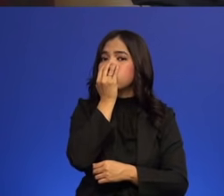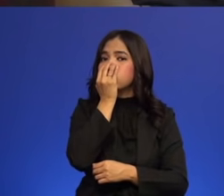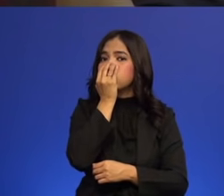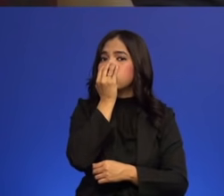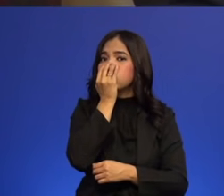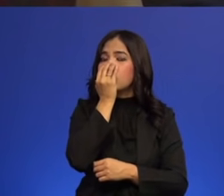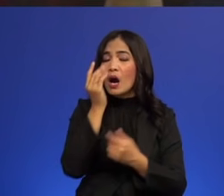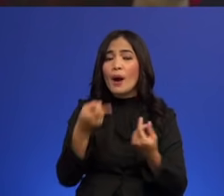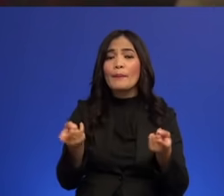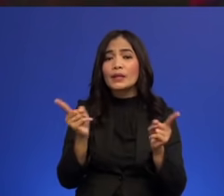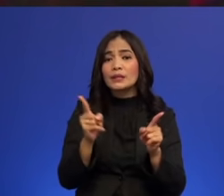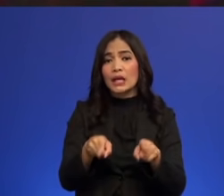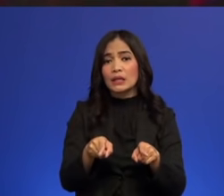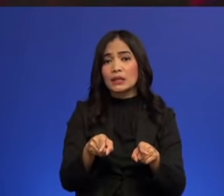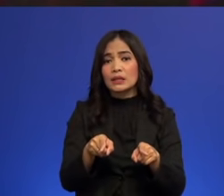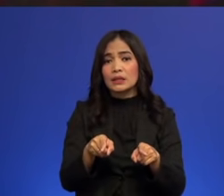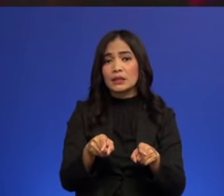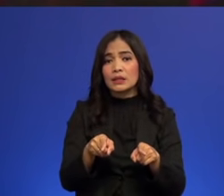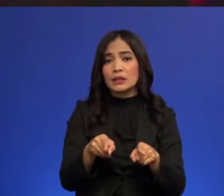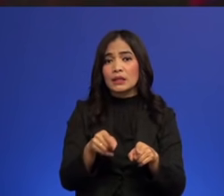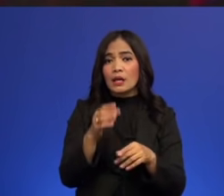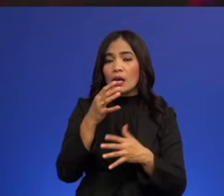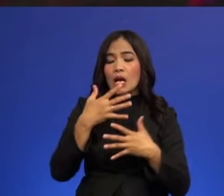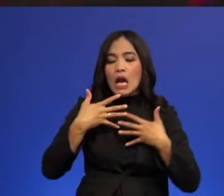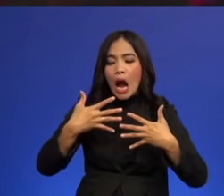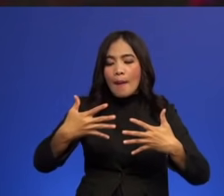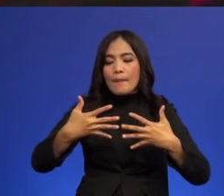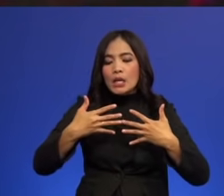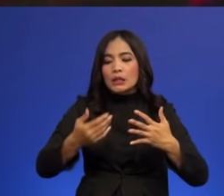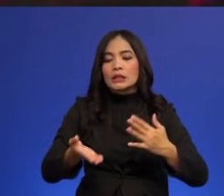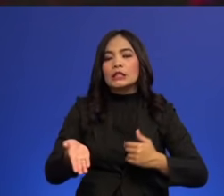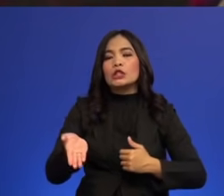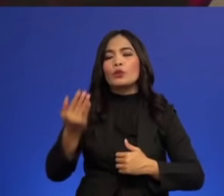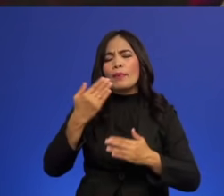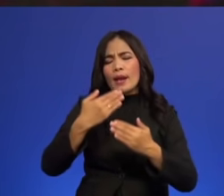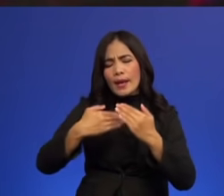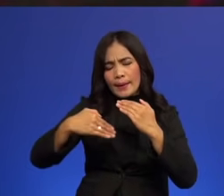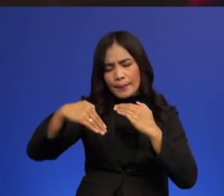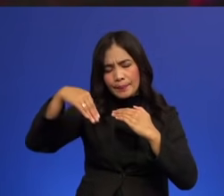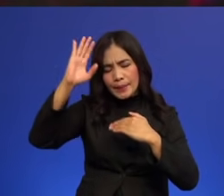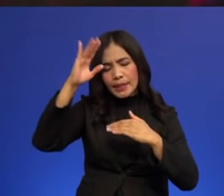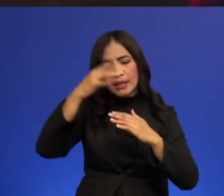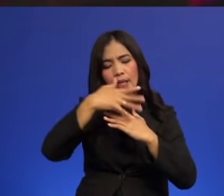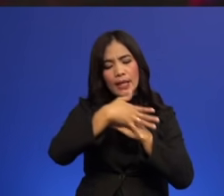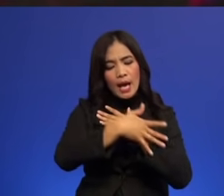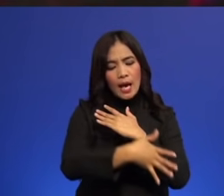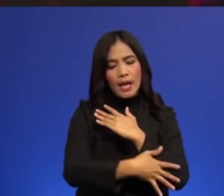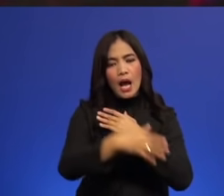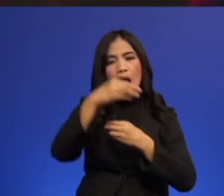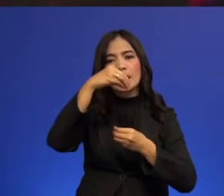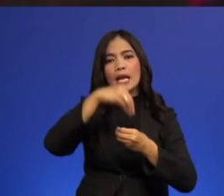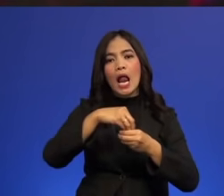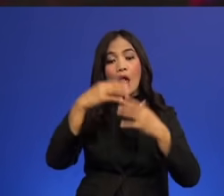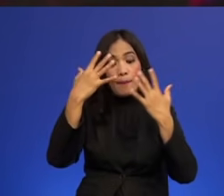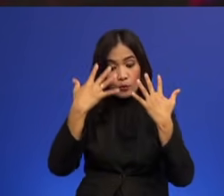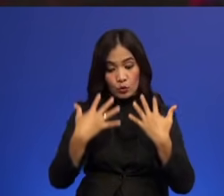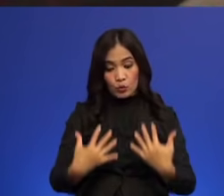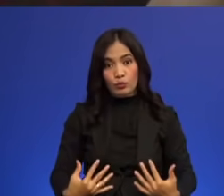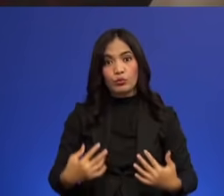Oksigen yang menjadi nafas hidupku. Lebih dari darah yang mengalir di